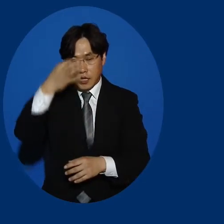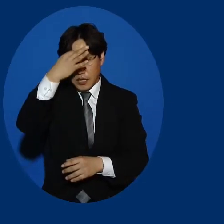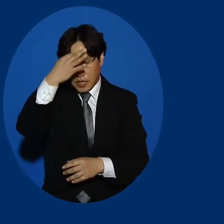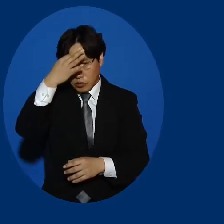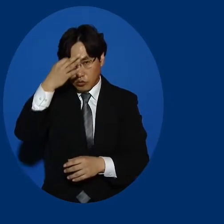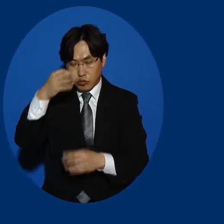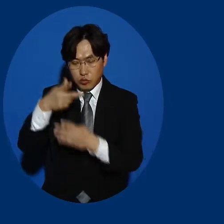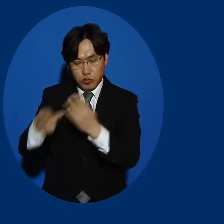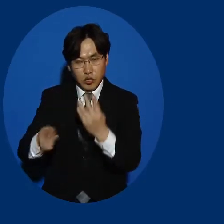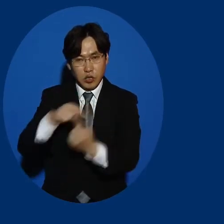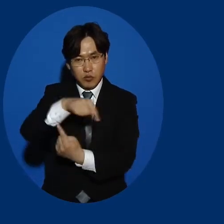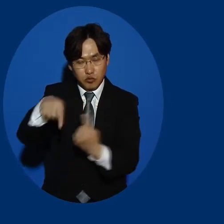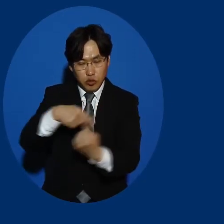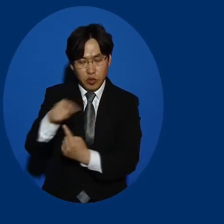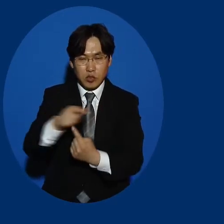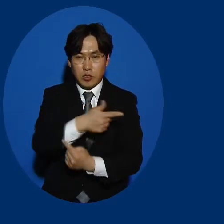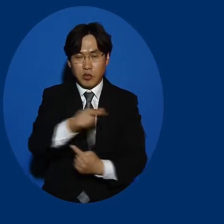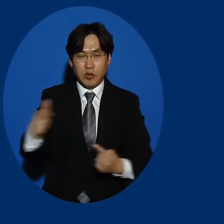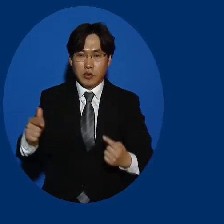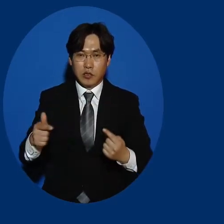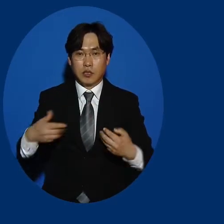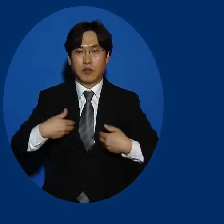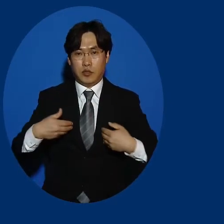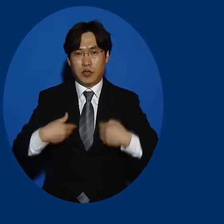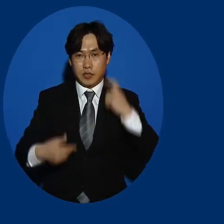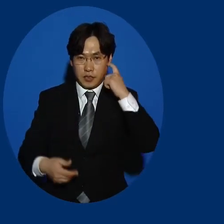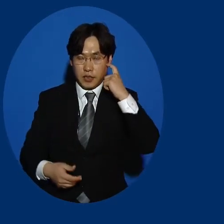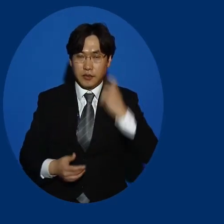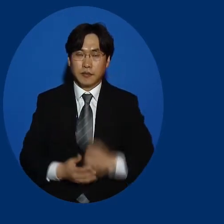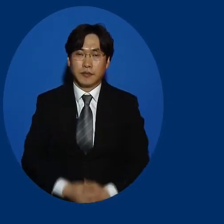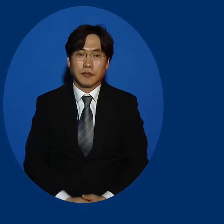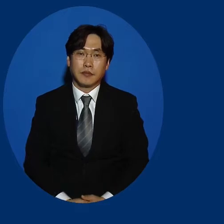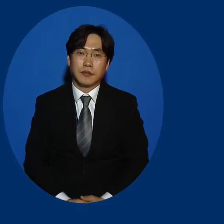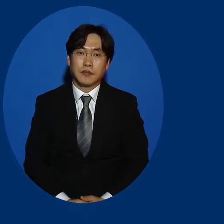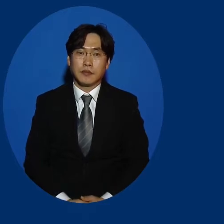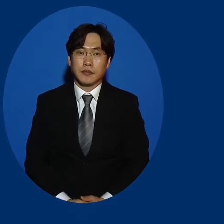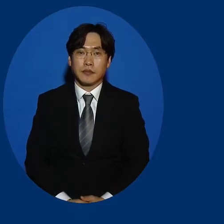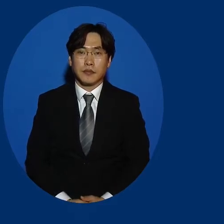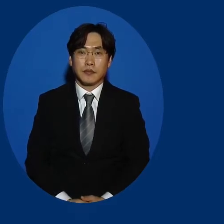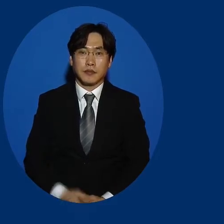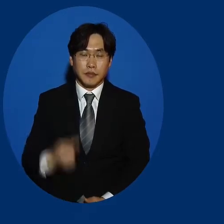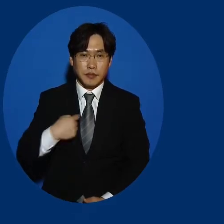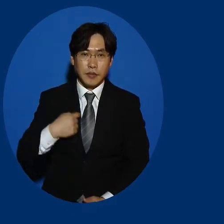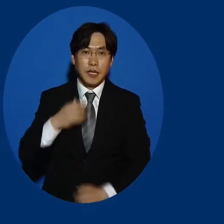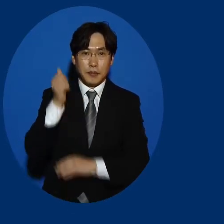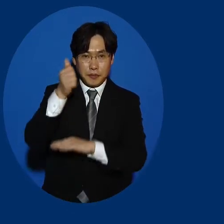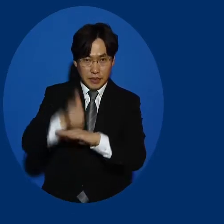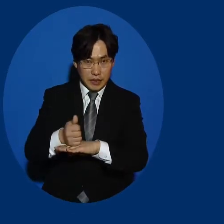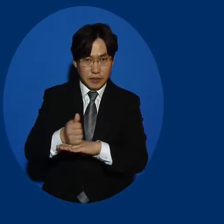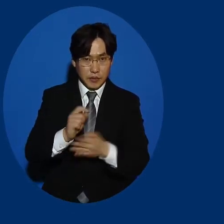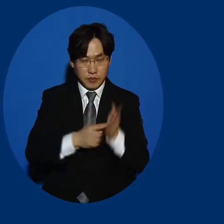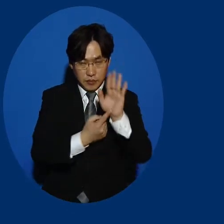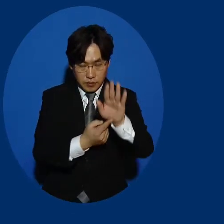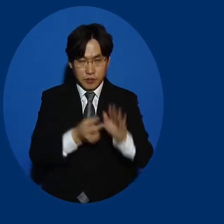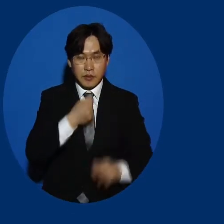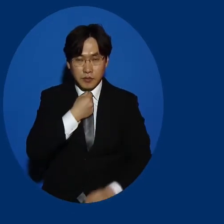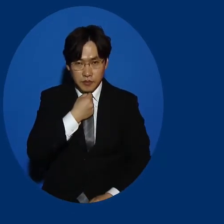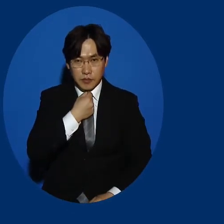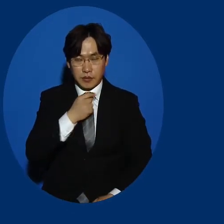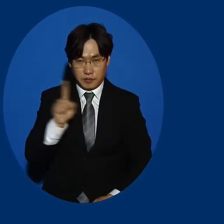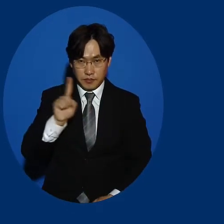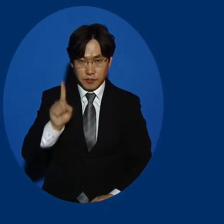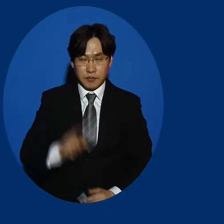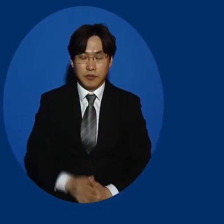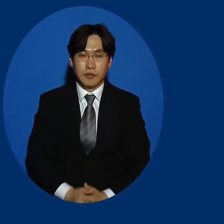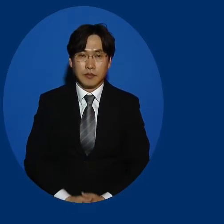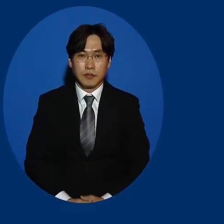좀 필요하다고 생각을 합니다. 그 저희가 제가 마지막으로 이제 말씀을 드리고 싶은 게 있는데요.